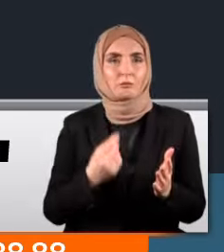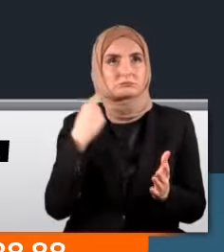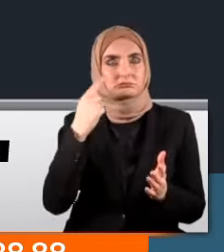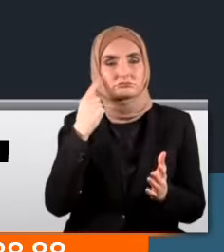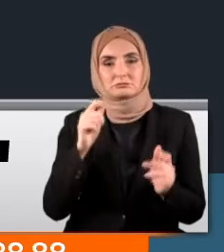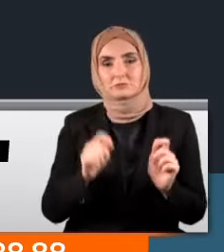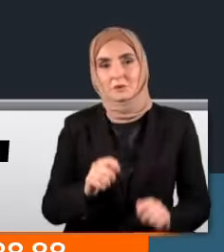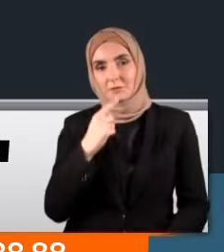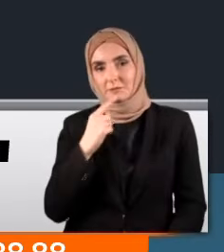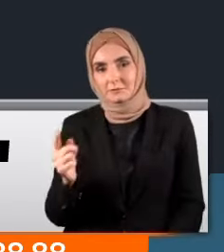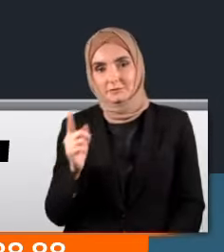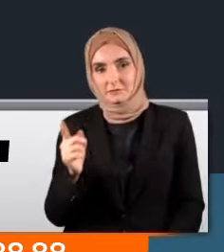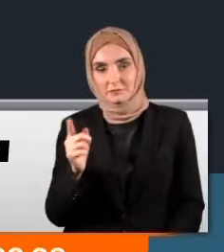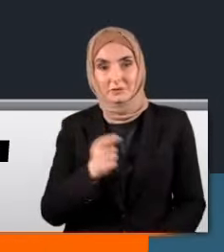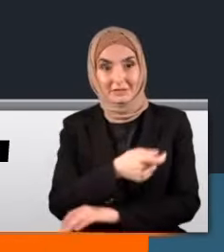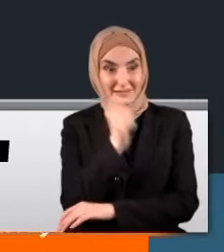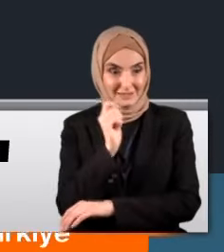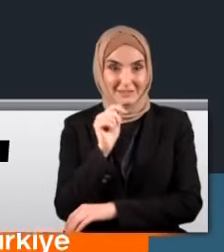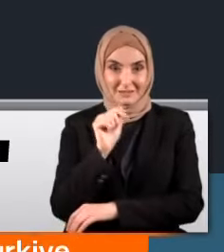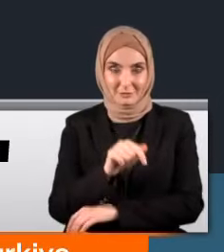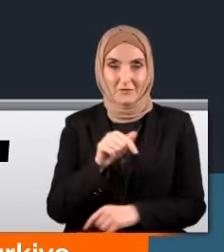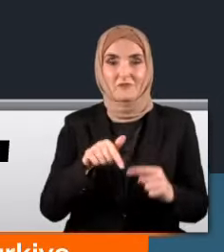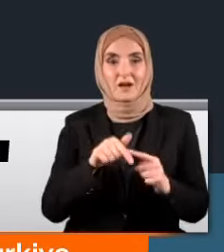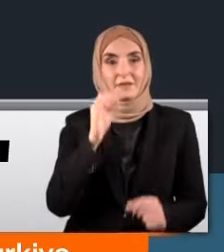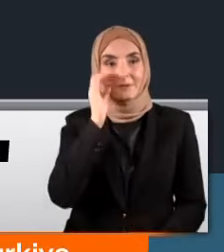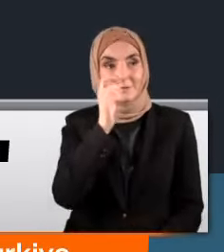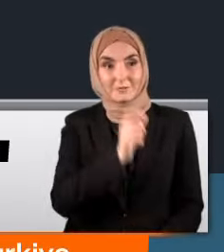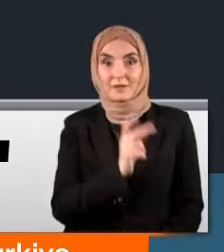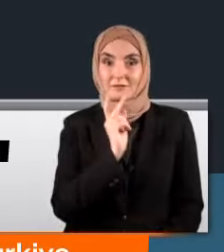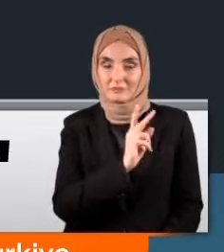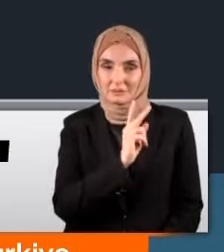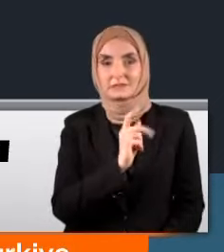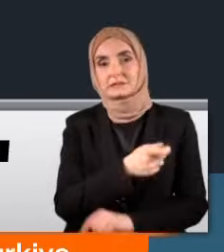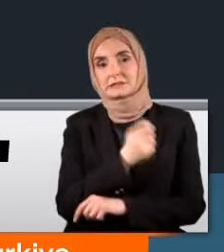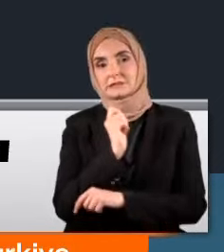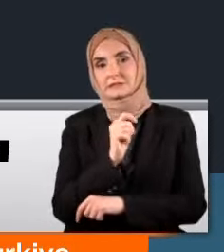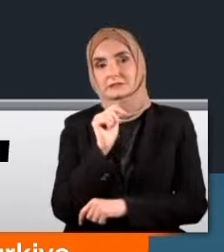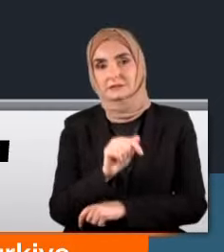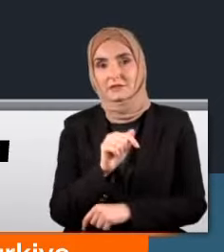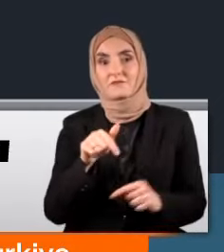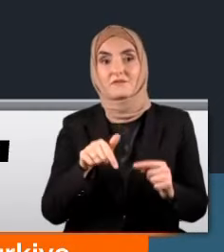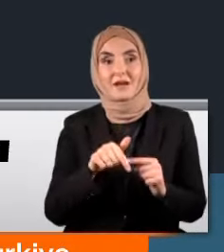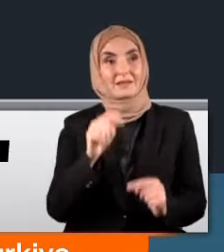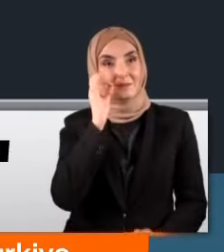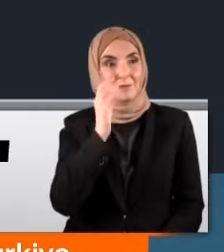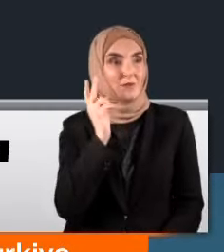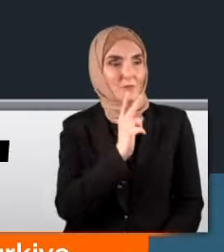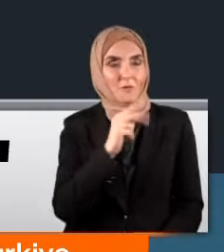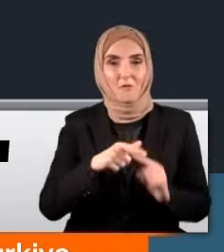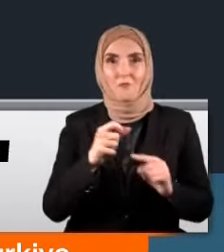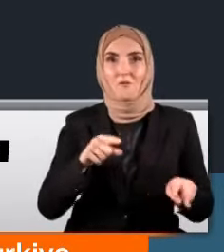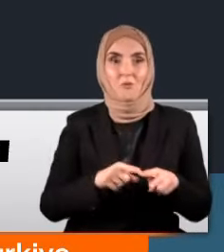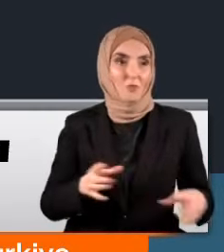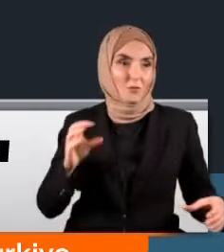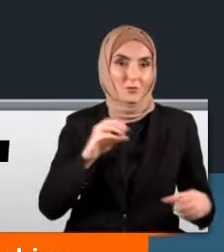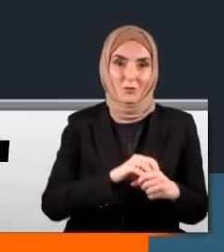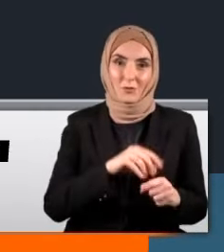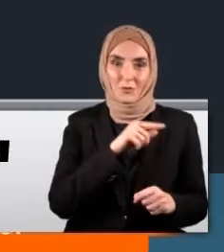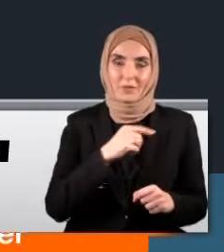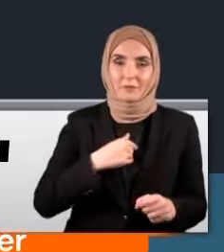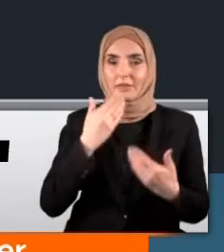kredi hocanın kredisiydi. Fatih Terim fonu demedim. Asla kabul etmiyorum. Bu Fatih Terim fonu kendilerinden çıkan bir şey oldu. Birkaç